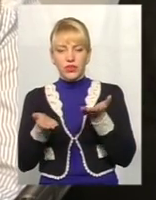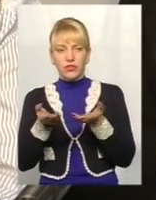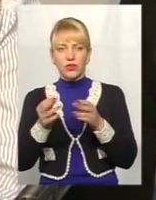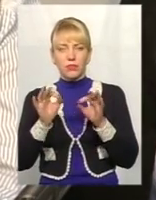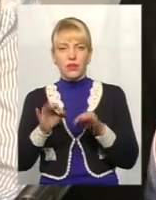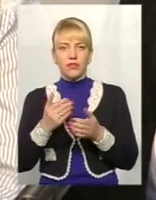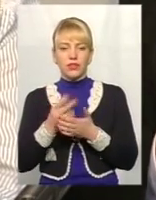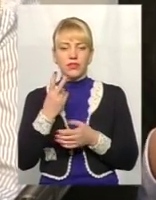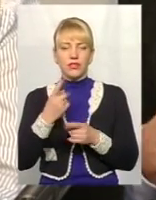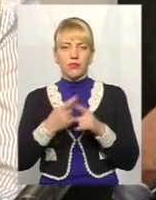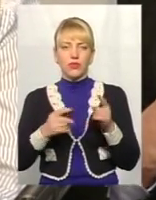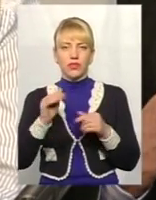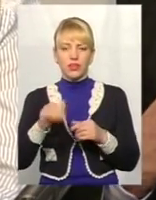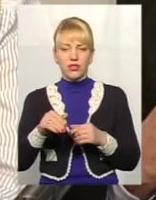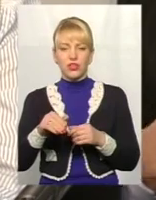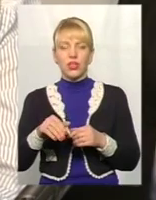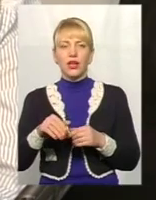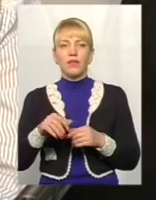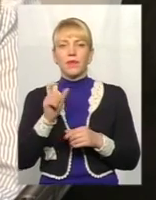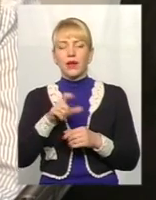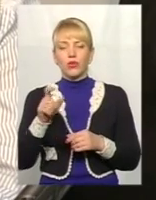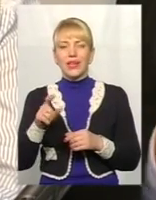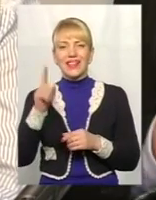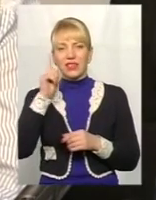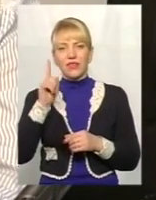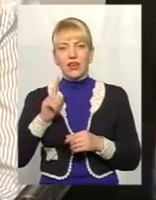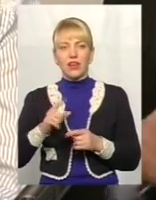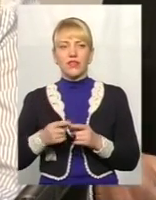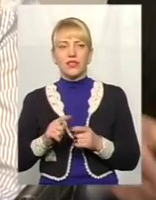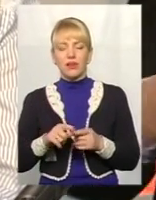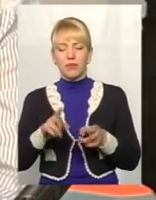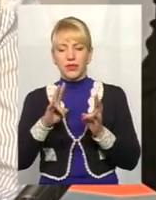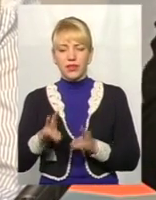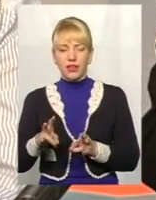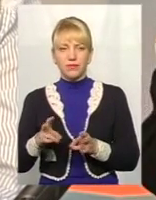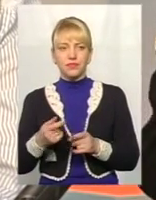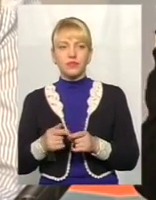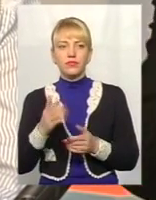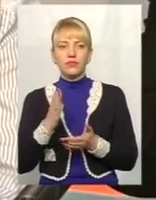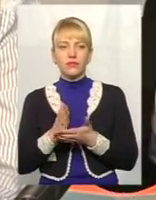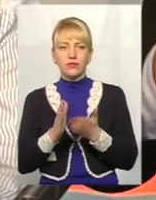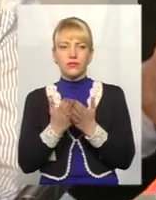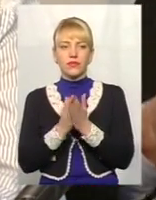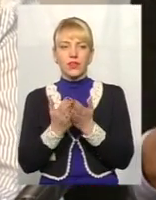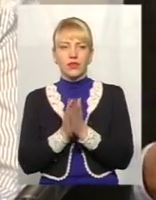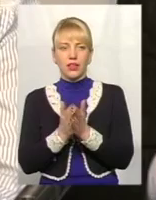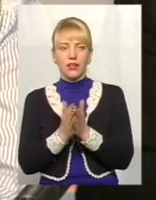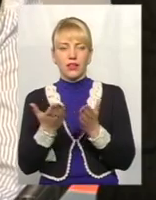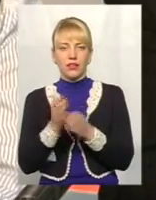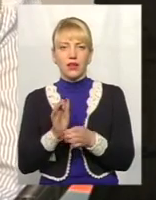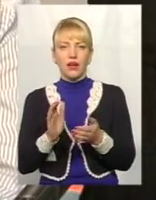2,5 тисячі мешканців єврейської національності. Але це біда, це трагедія. Є книга, яка